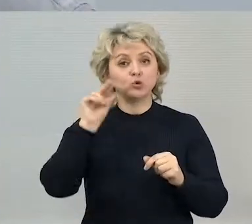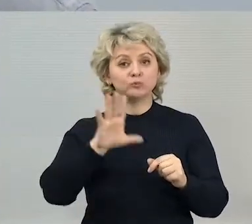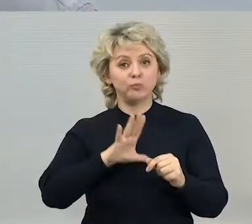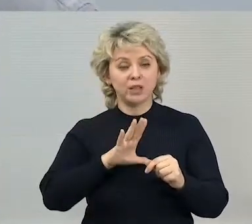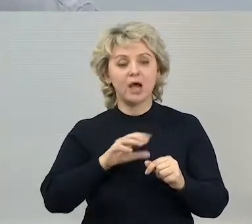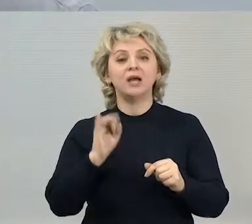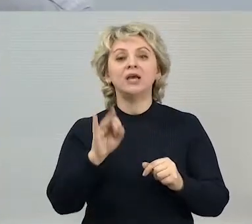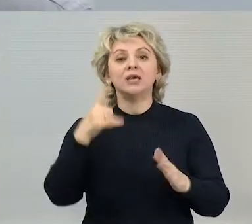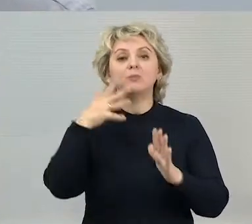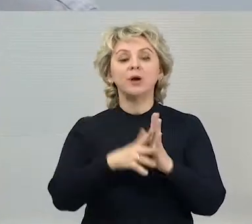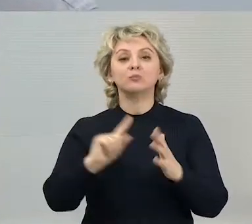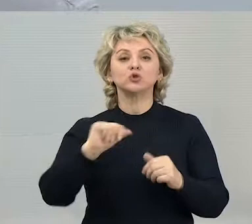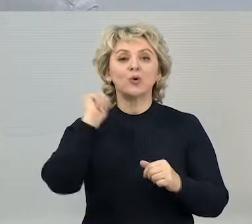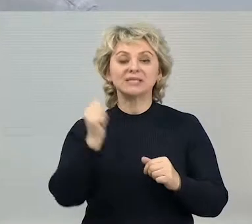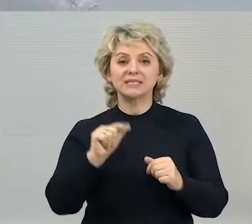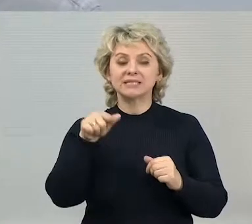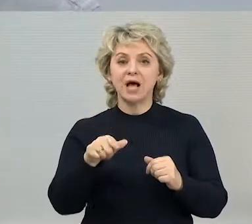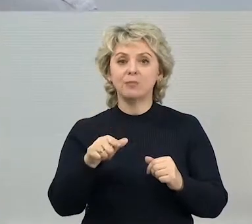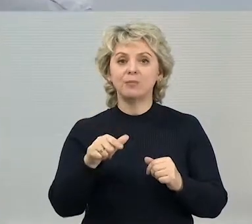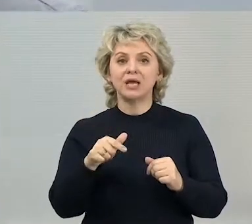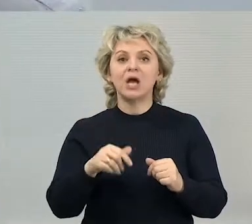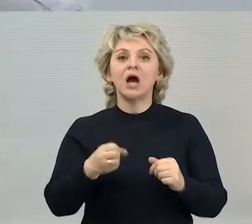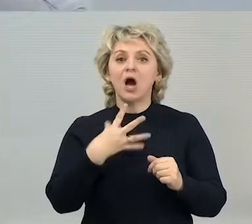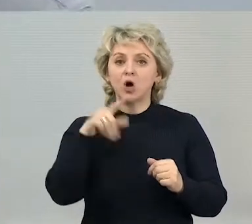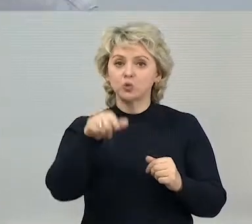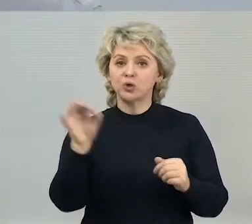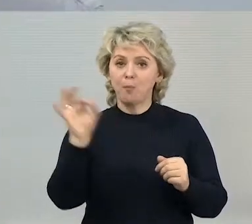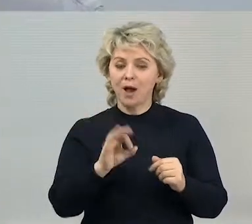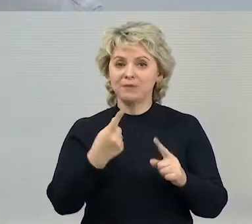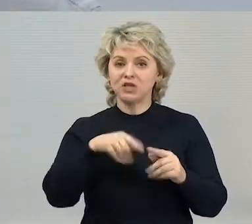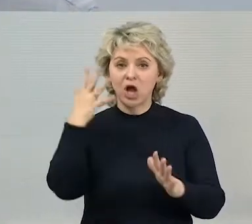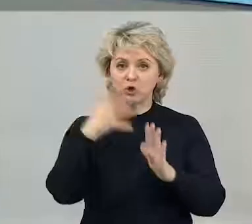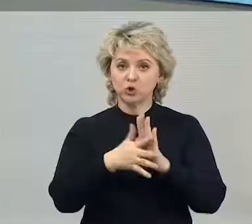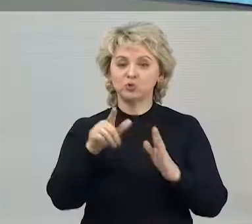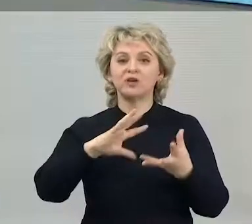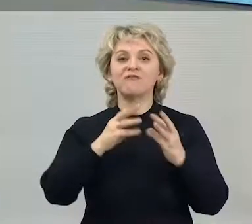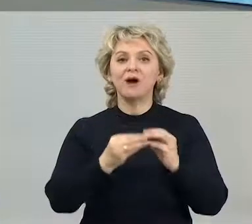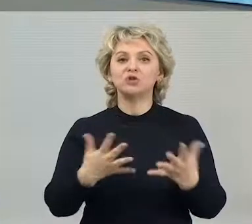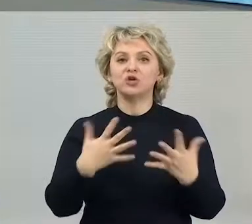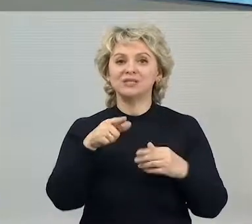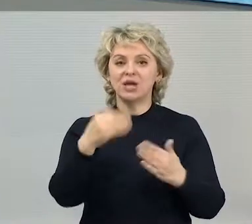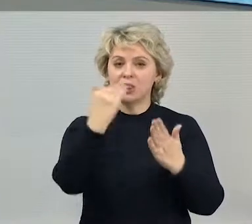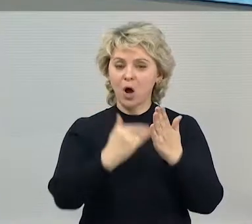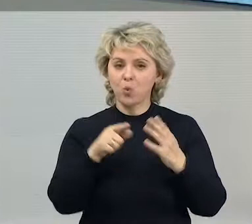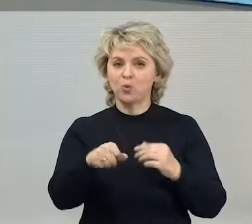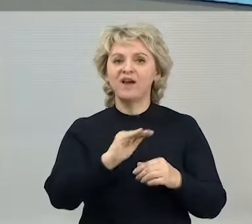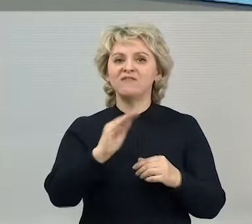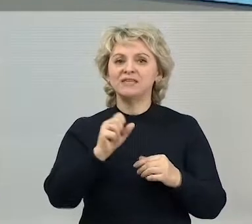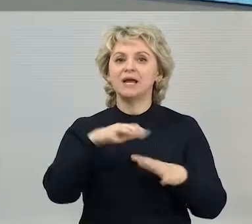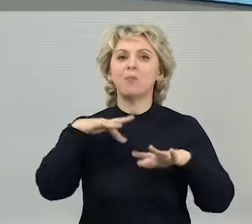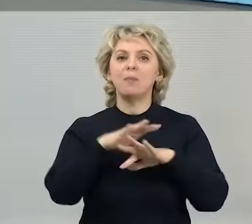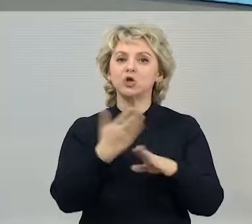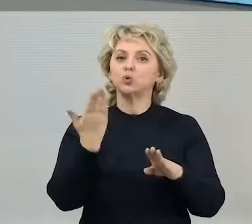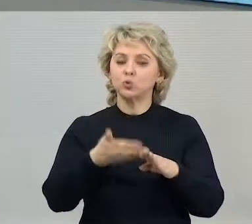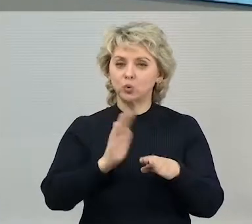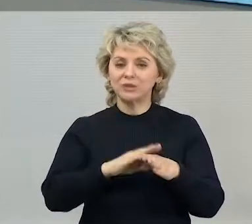училась. И понимаю, что самый благоприятный момент для изучения вообще естественных наук, ну, физика, математика